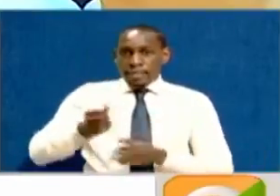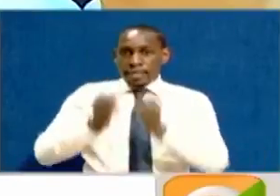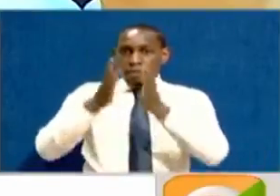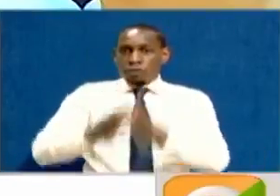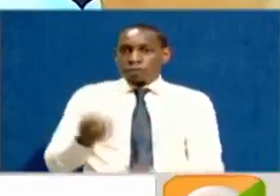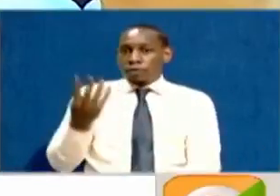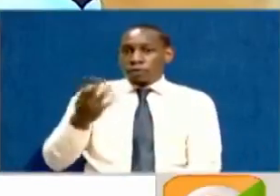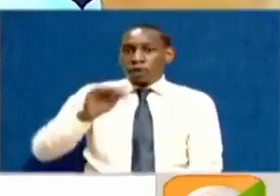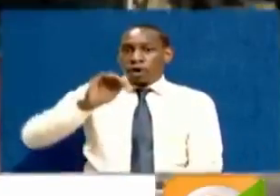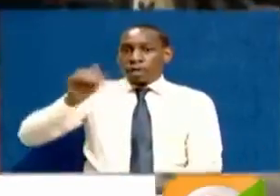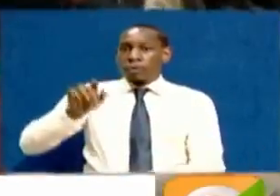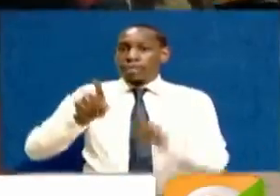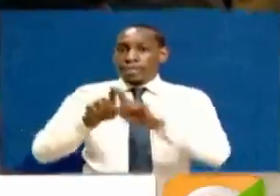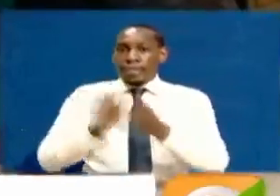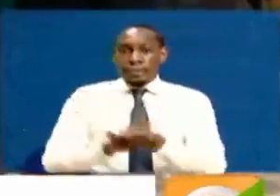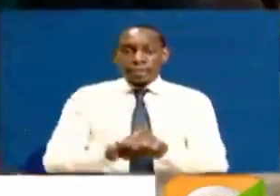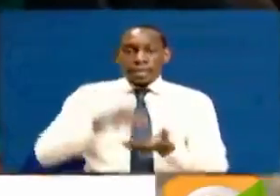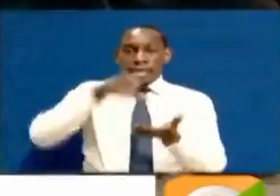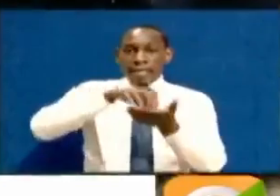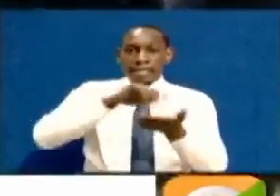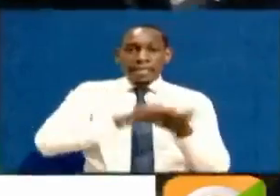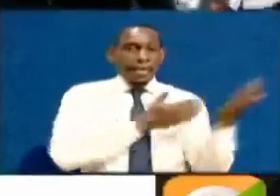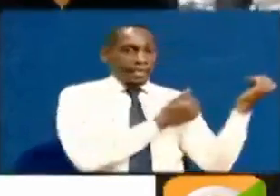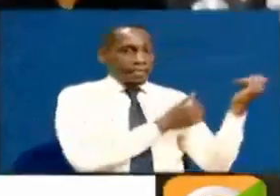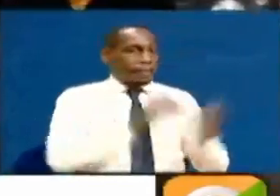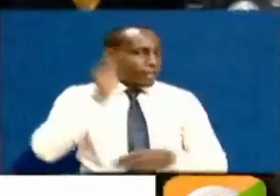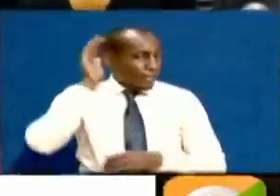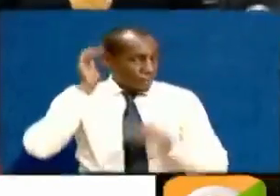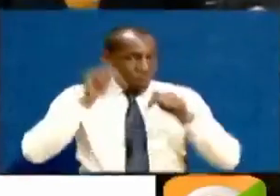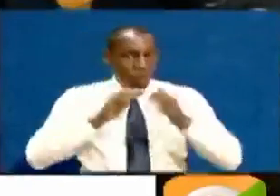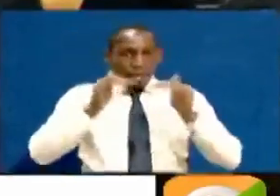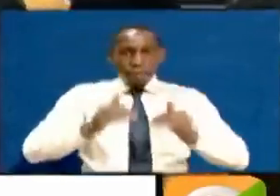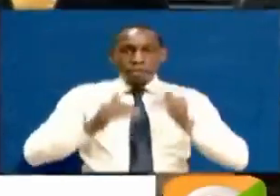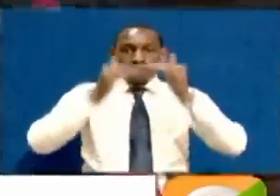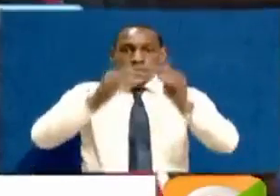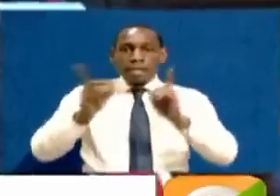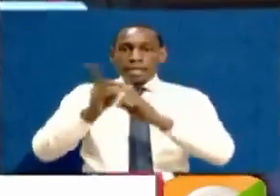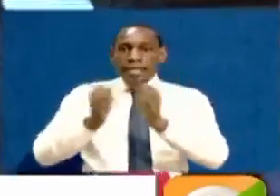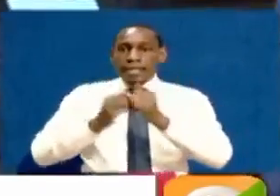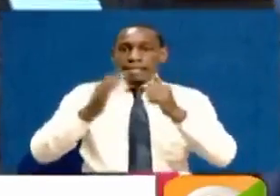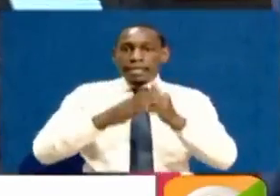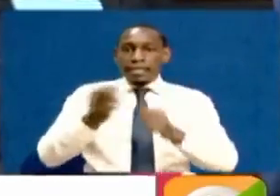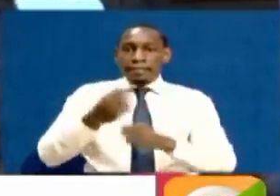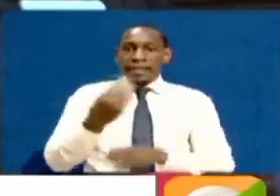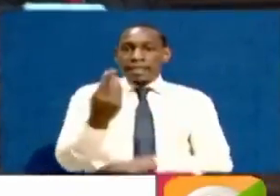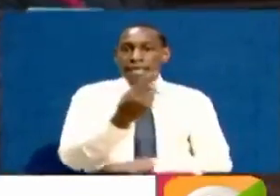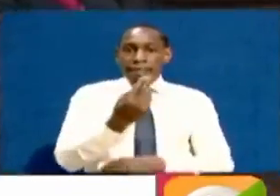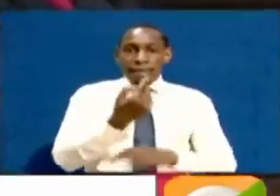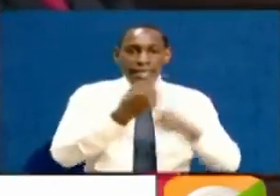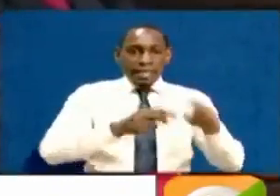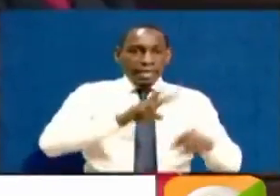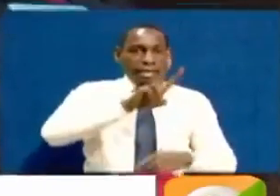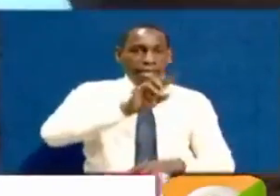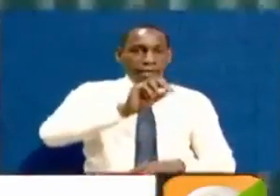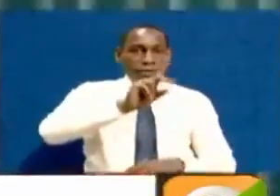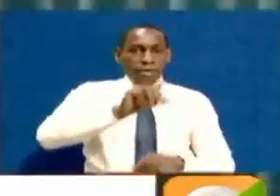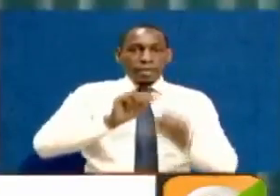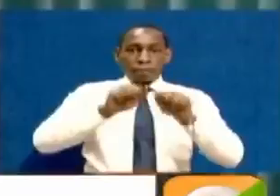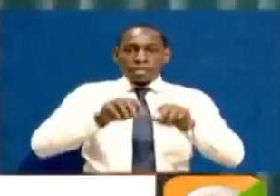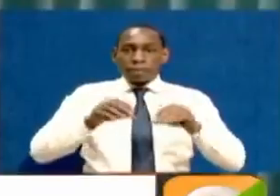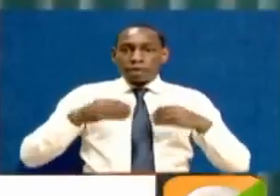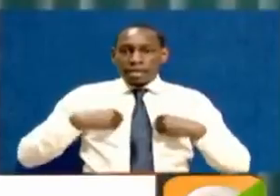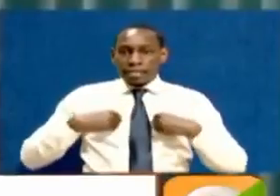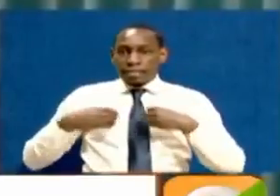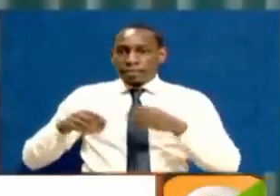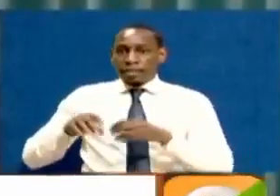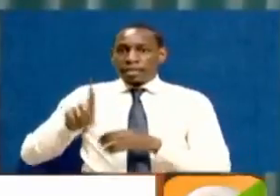wengine wanne wa kaunti hiyo. Kesi hiyo iliyotarajiwa kusikizwa hii leo imeahirishwa hadi tarehe 19 mwezi Aprili mwaka huu ili kuruhusu upande